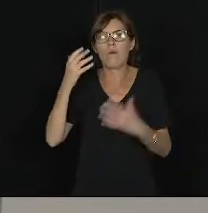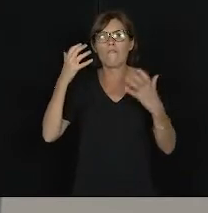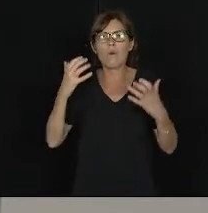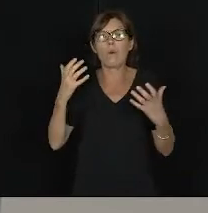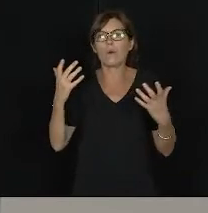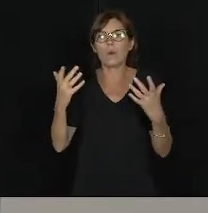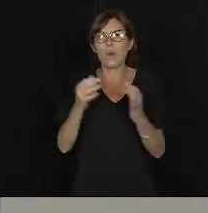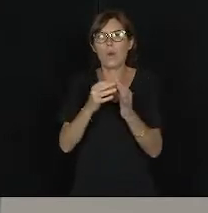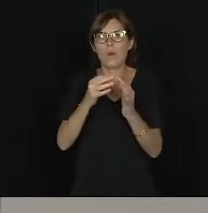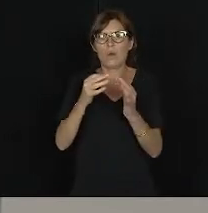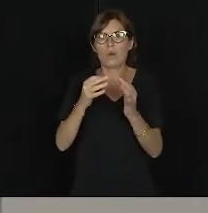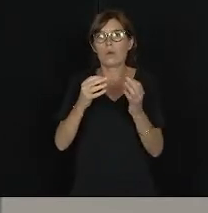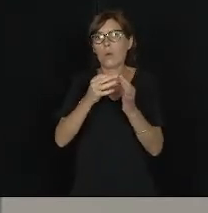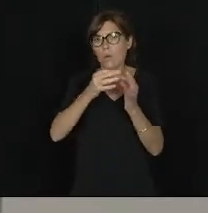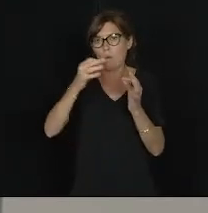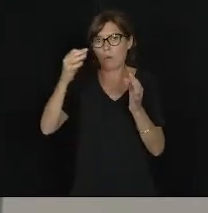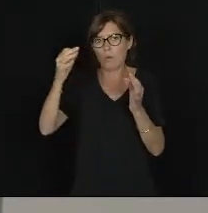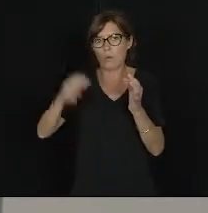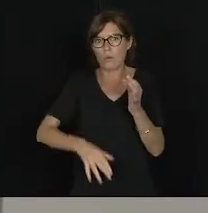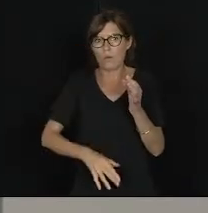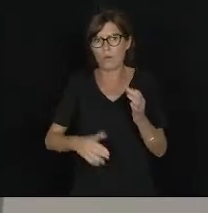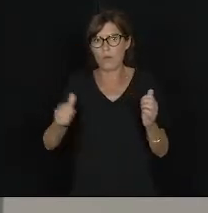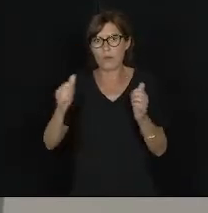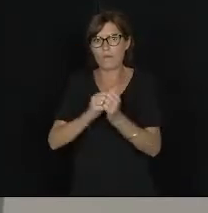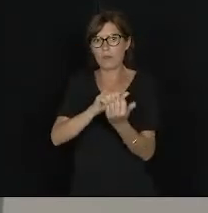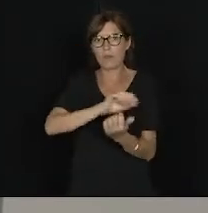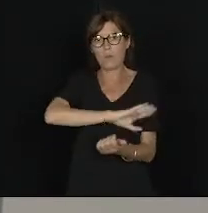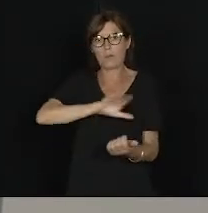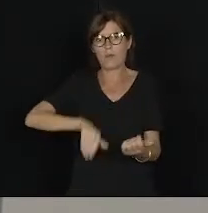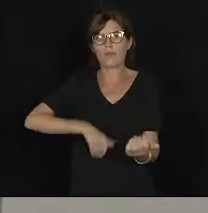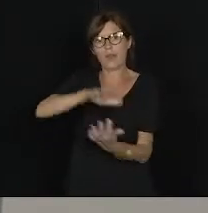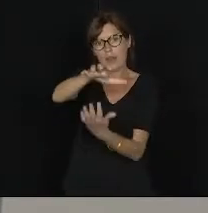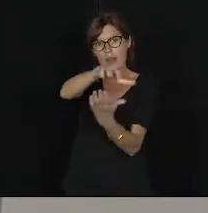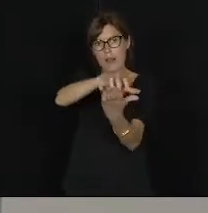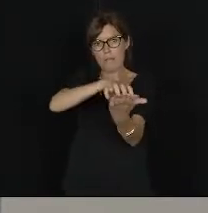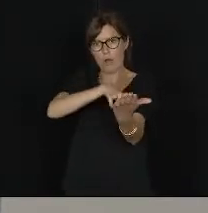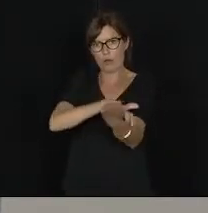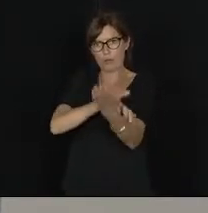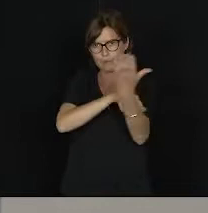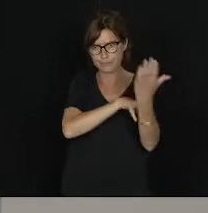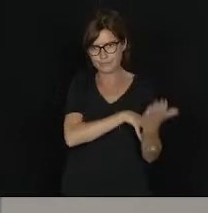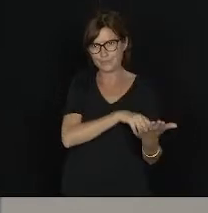de vous montrer ça avec un texte qui est le dernier rapport qui a été